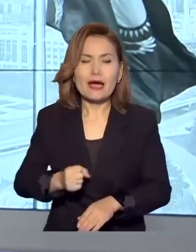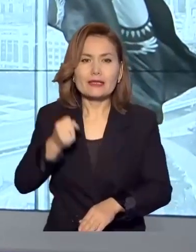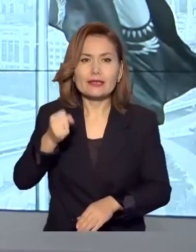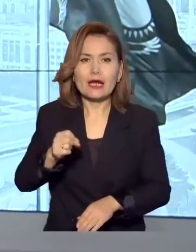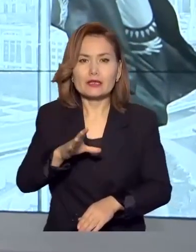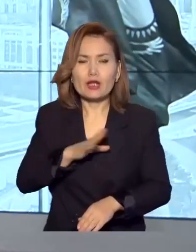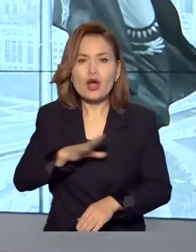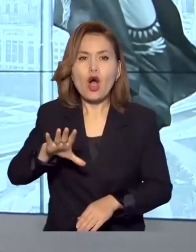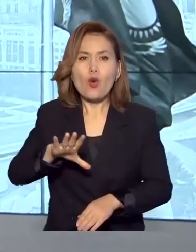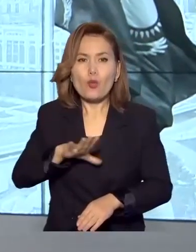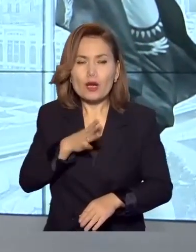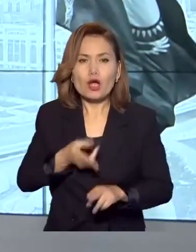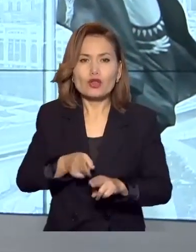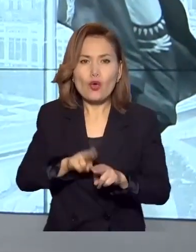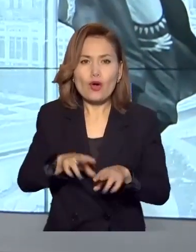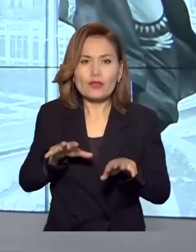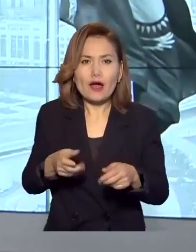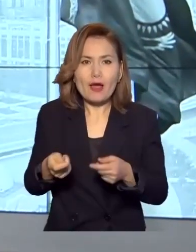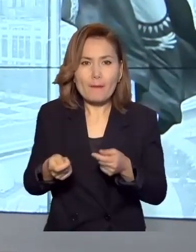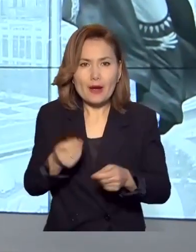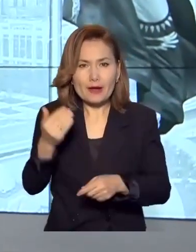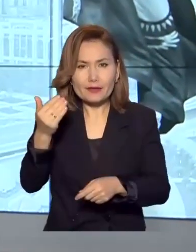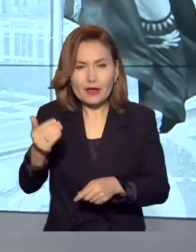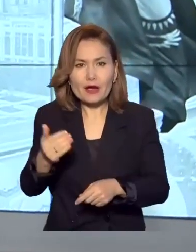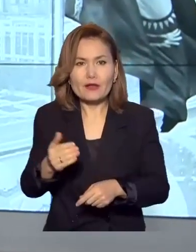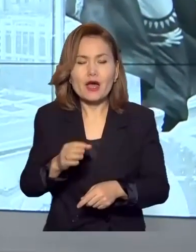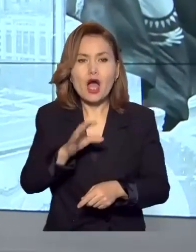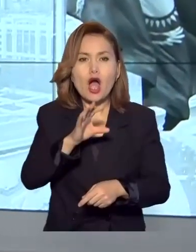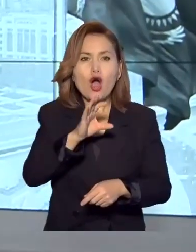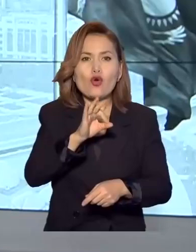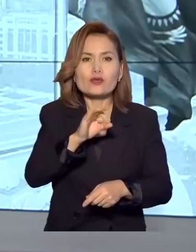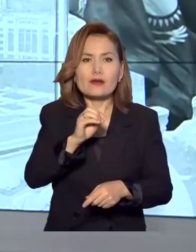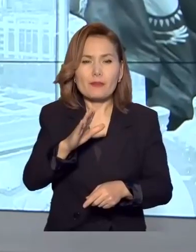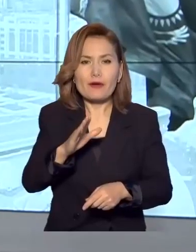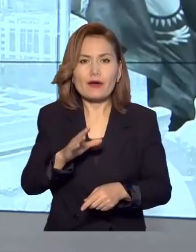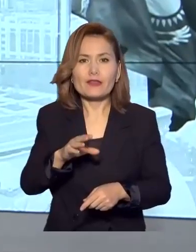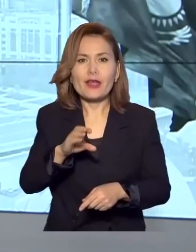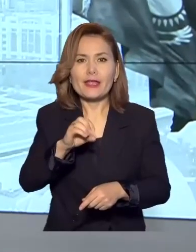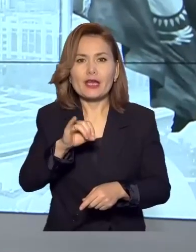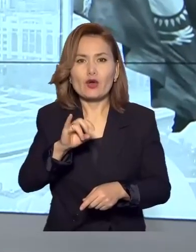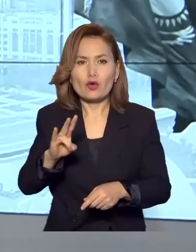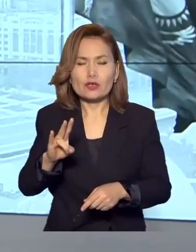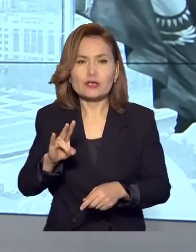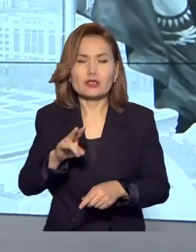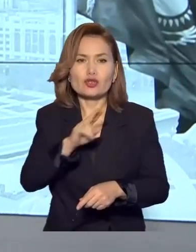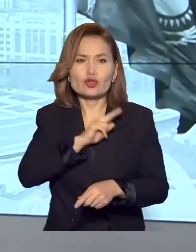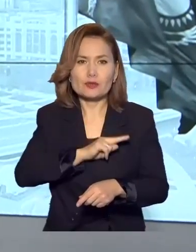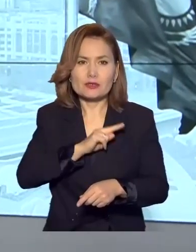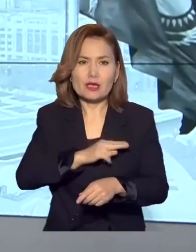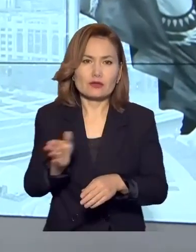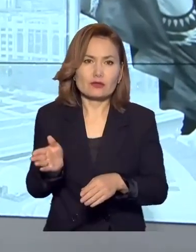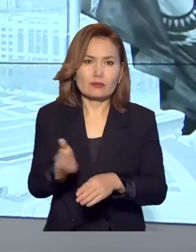тағайындалды. Бұрынғы осы лауазымда қызмет атқарған Марат Өсіпов пен Дәулет Ерғожин қызметтерінен босатылды.